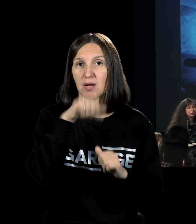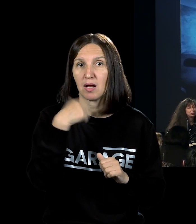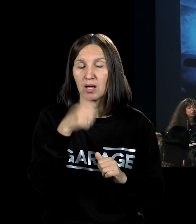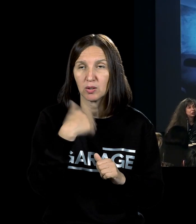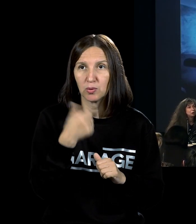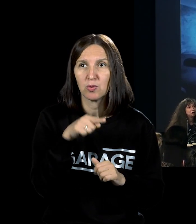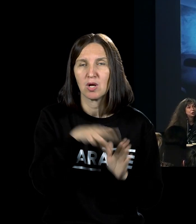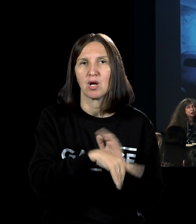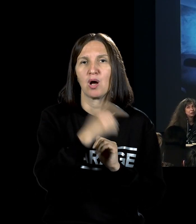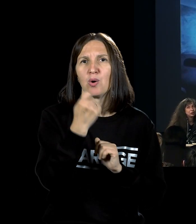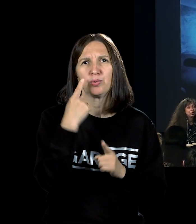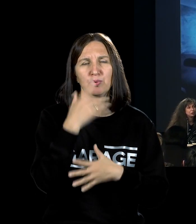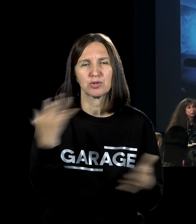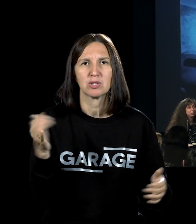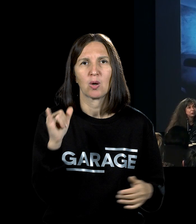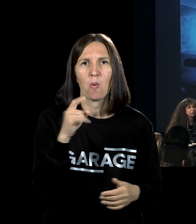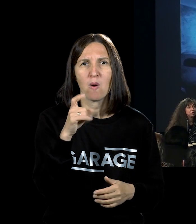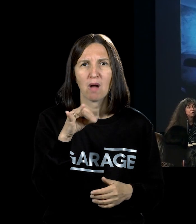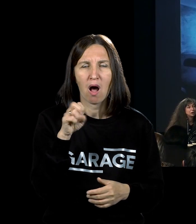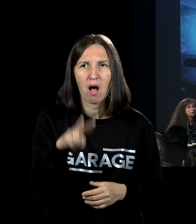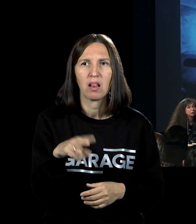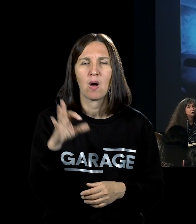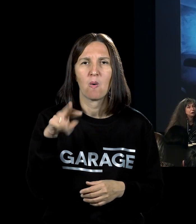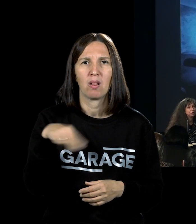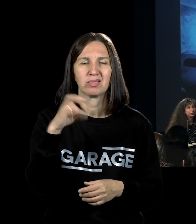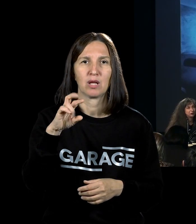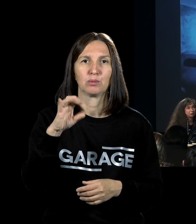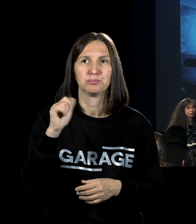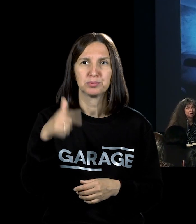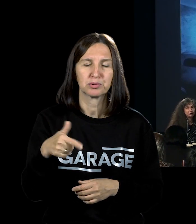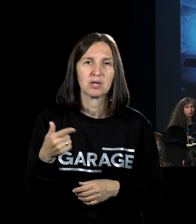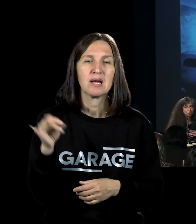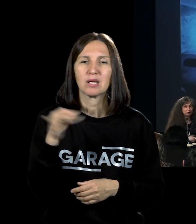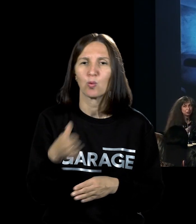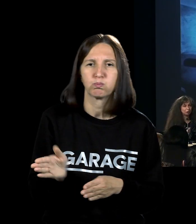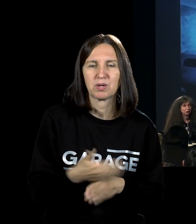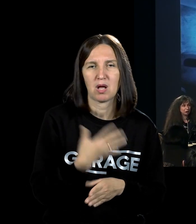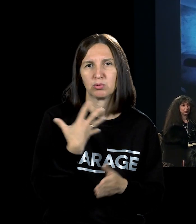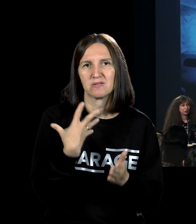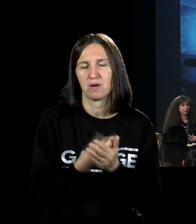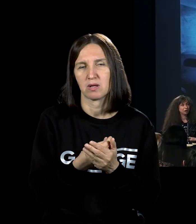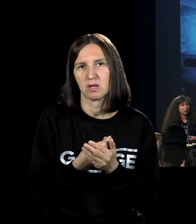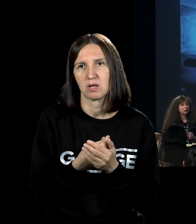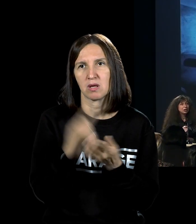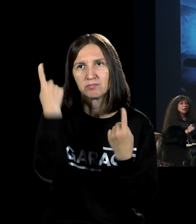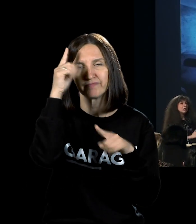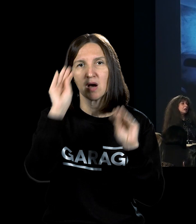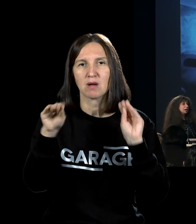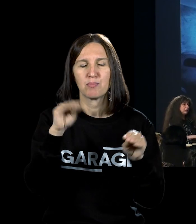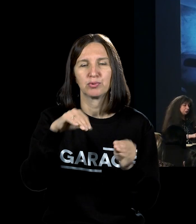работы, снимают свои работы с участием в американском павильоне на Венецианской биеннале. То есть такой была огромная протестная